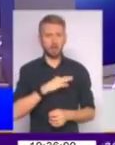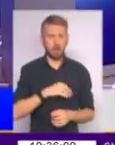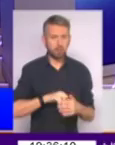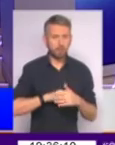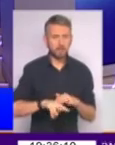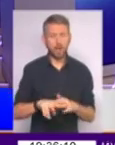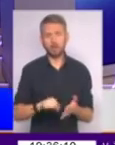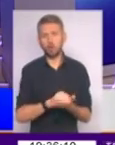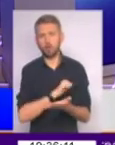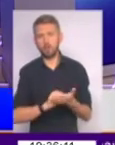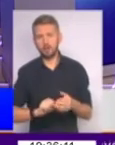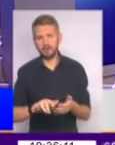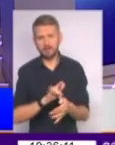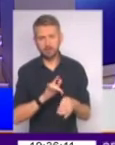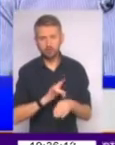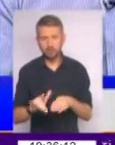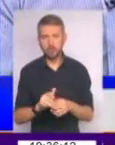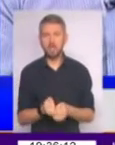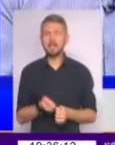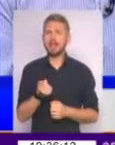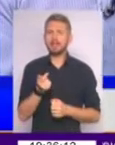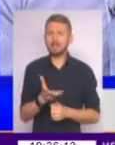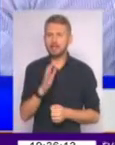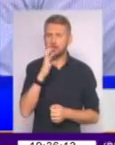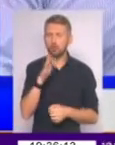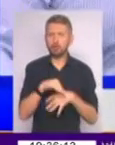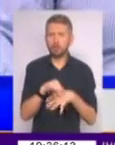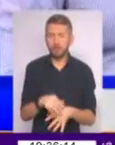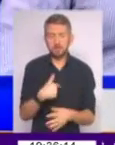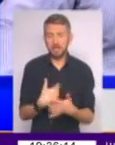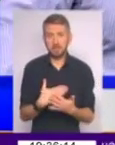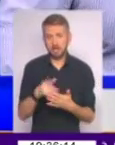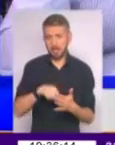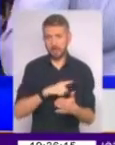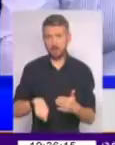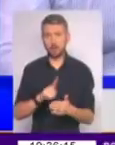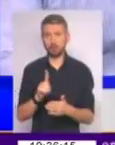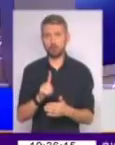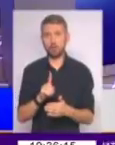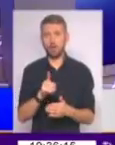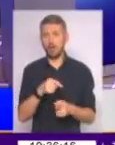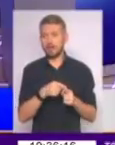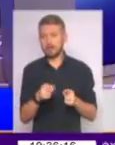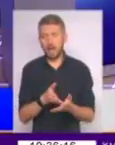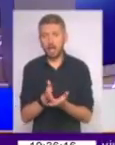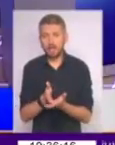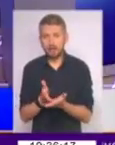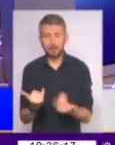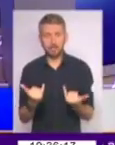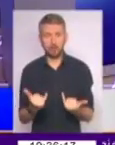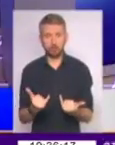документи тому я і запитую, знищили. Наскільки серйозно і наскільки буде доведено? Тому що мені, наприклад, не віриться, що за каденції